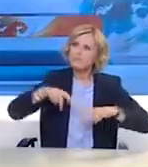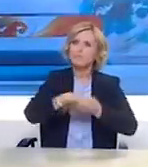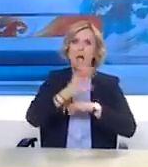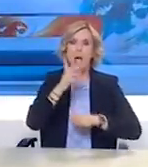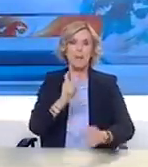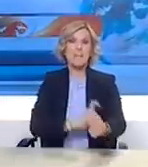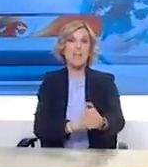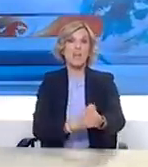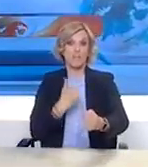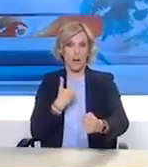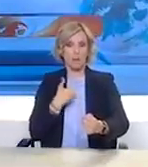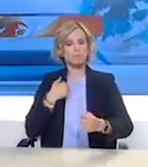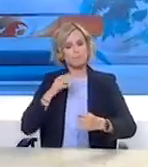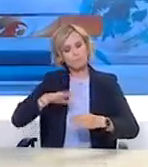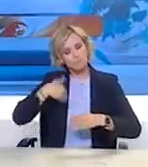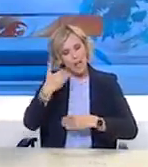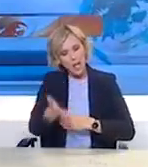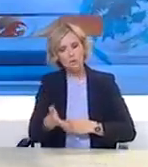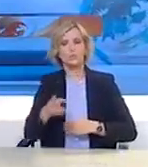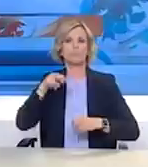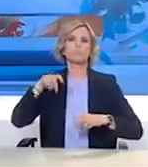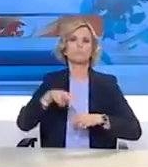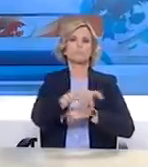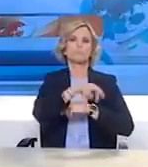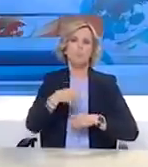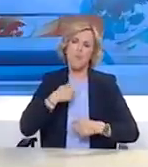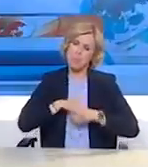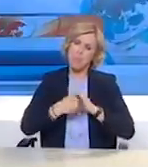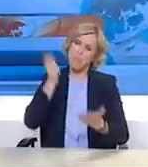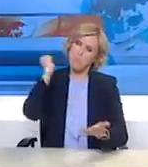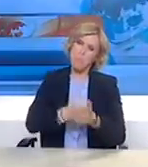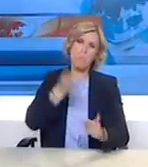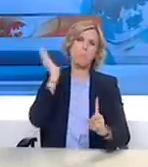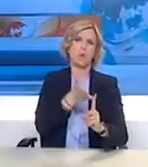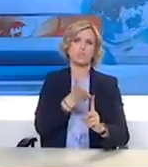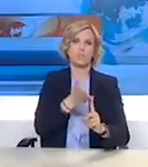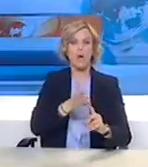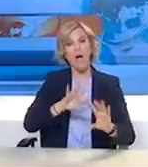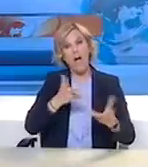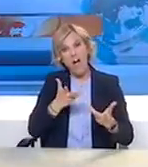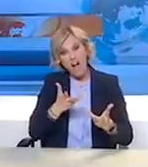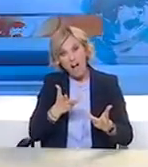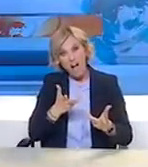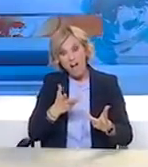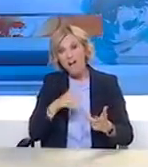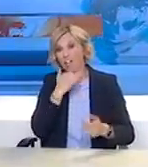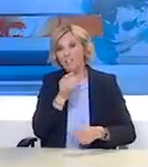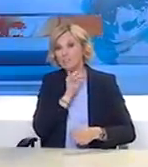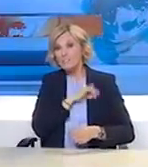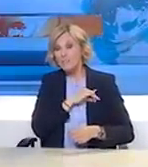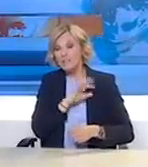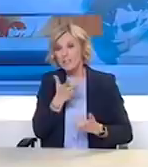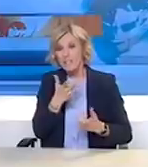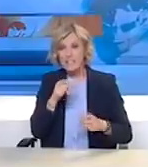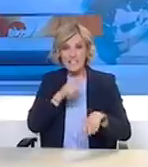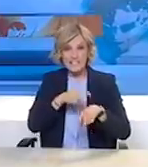τυχόν ανεπίτρεπτο θυμό και ας πάρω πρόστιμο. Να μην κάνουμε περισσότερο κακό από καλό στους αγαπημένους μας,